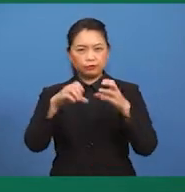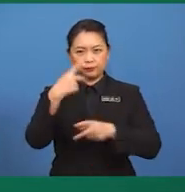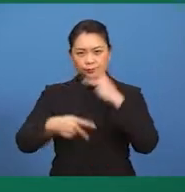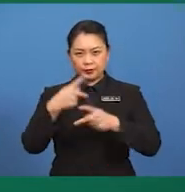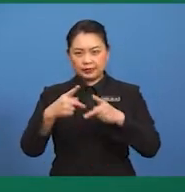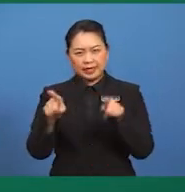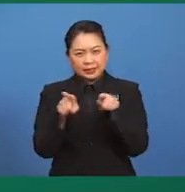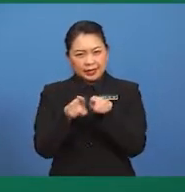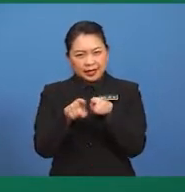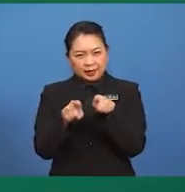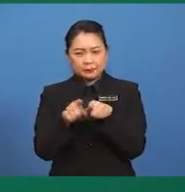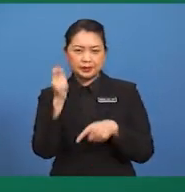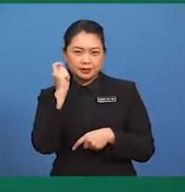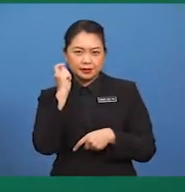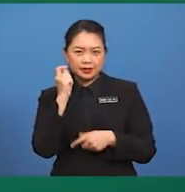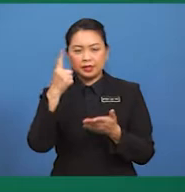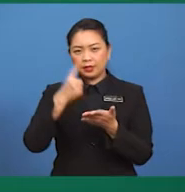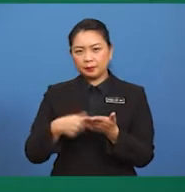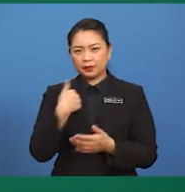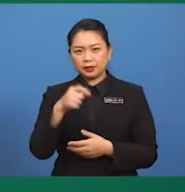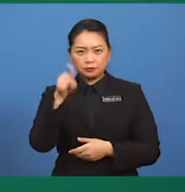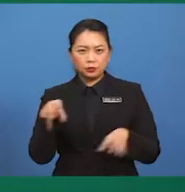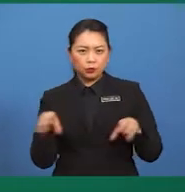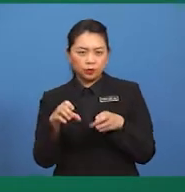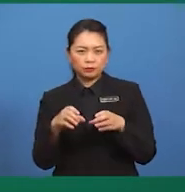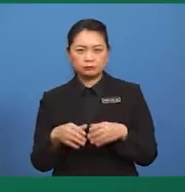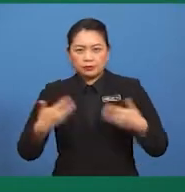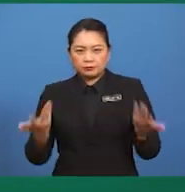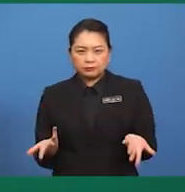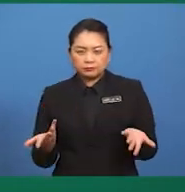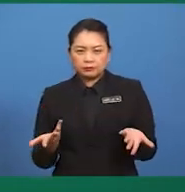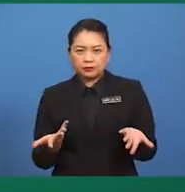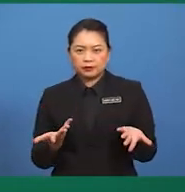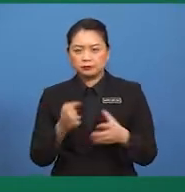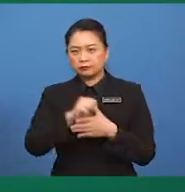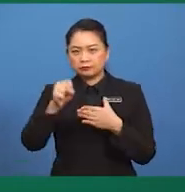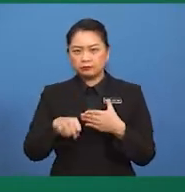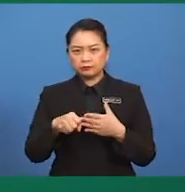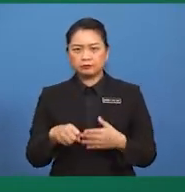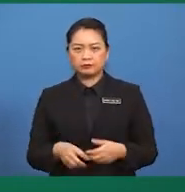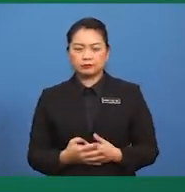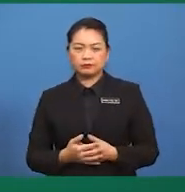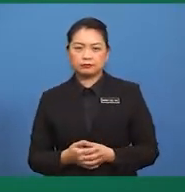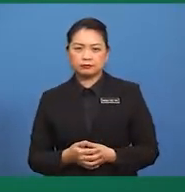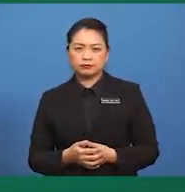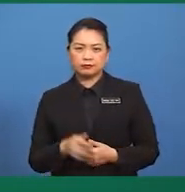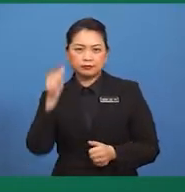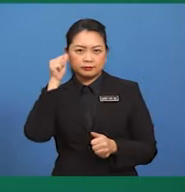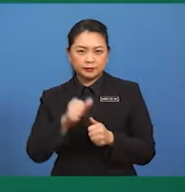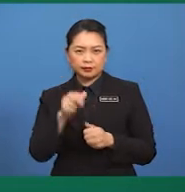sama seperti sebelum ini. Apa yang kita nak buat? Bagaimana penyelesaiannya?